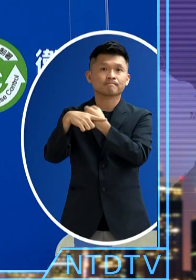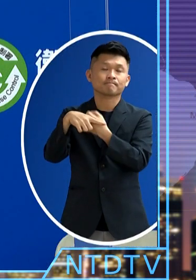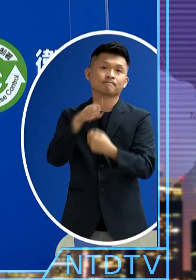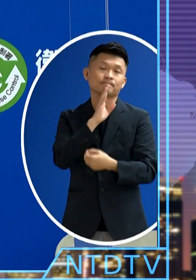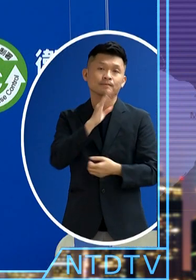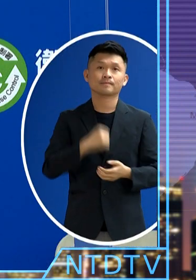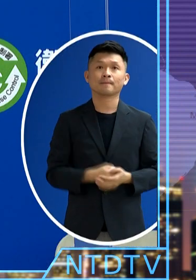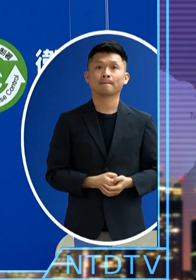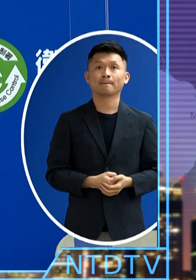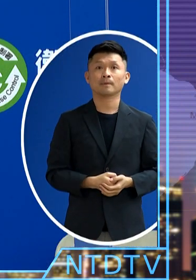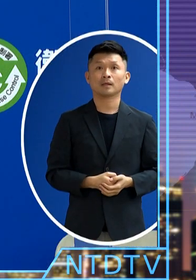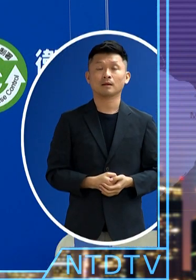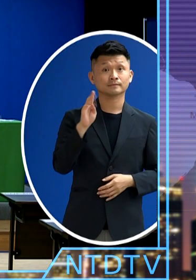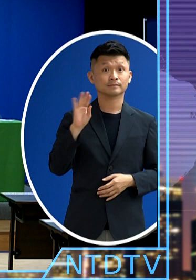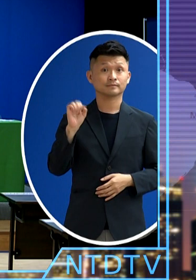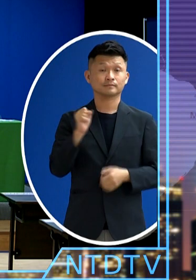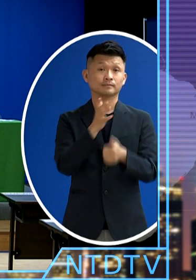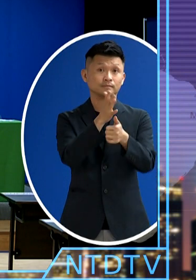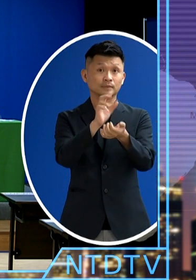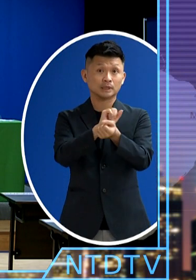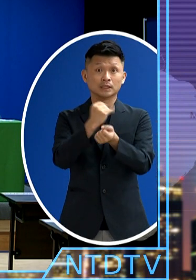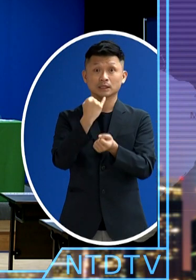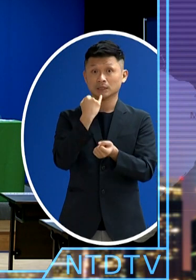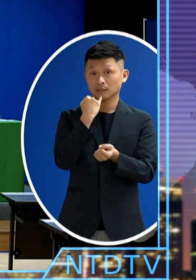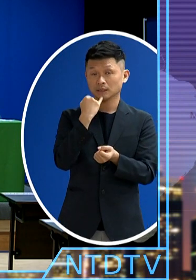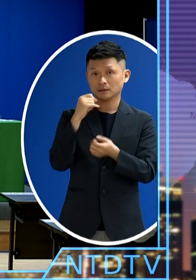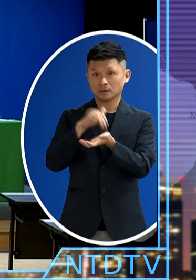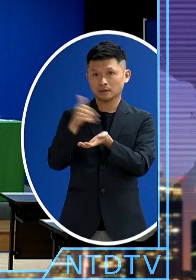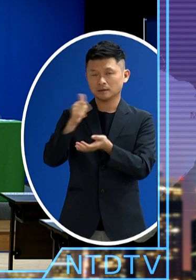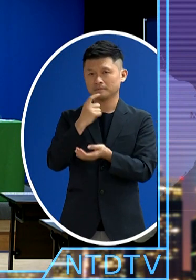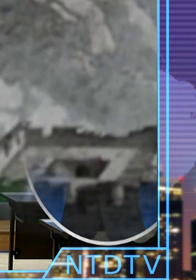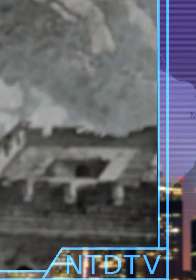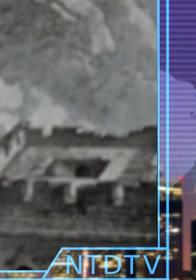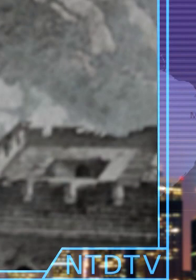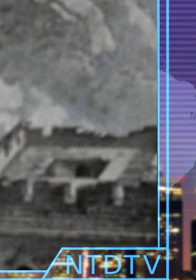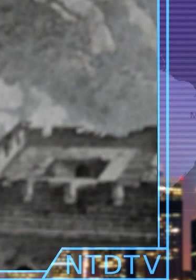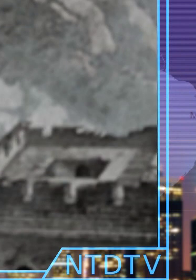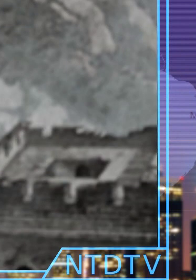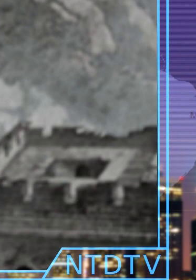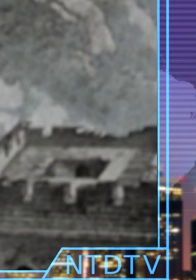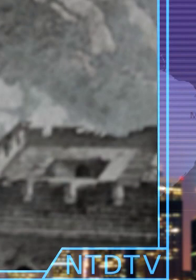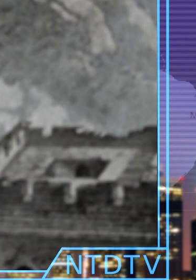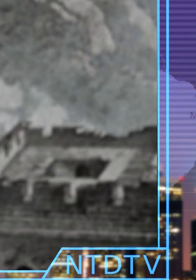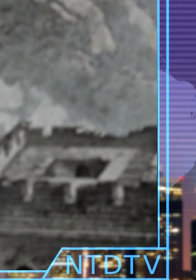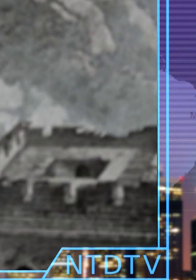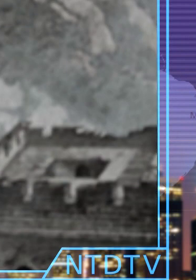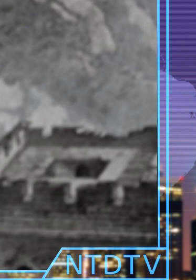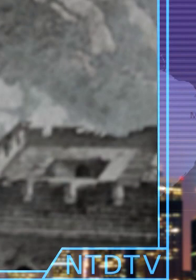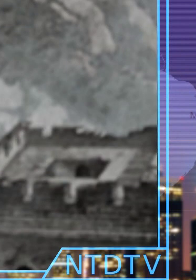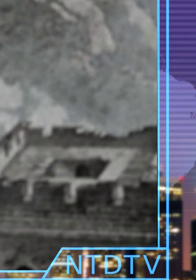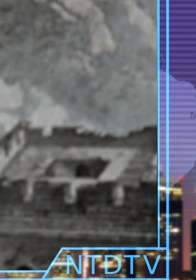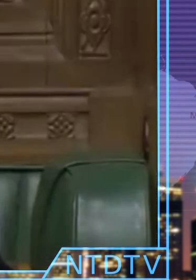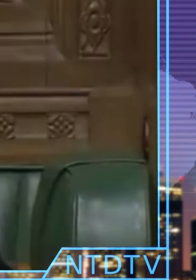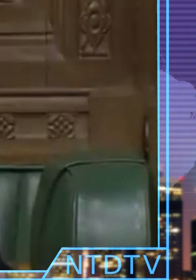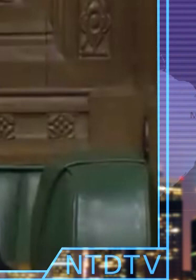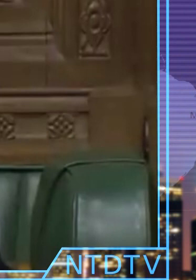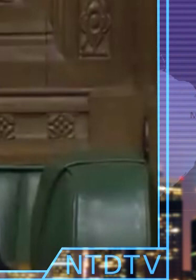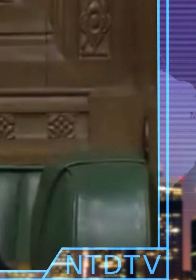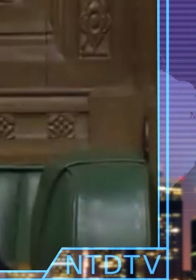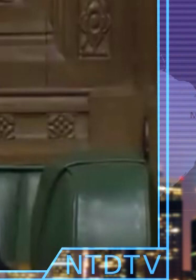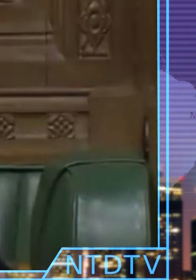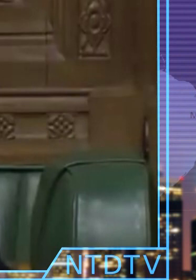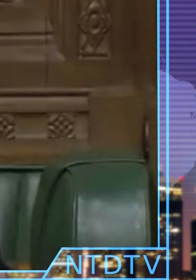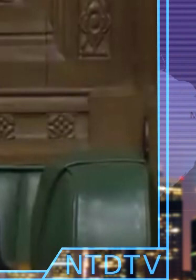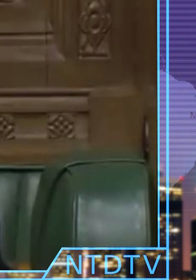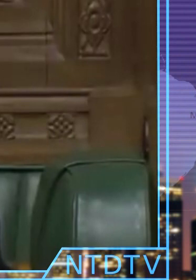负责客舱清洁的女性，已验出感染 Delta 病毒。中共驻英国大使郑泽光遭英国国